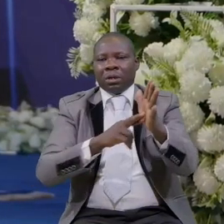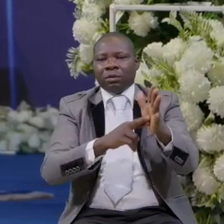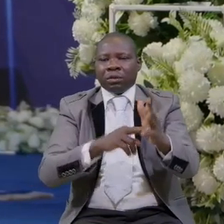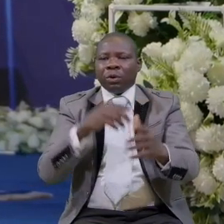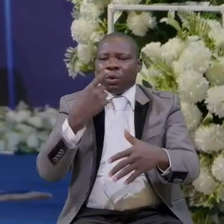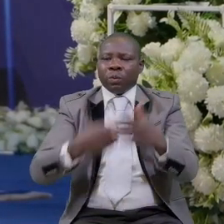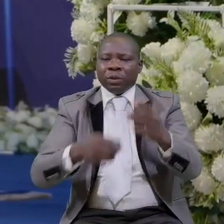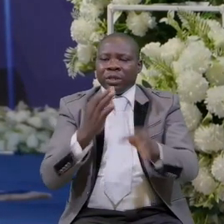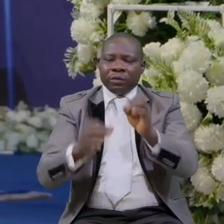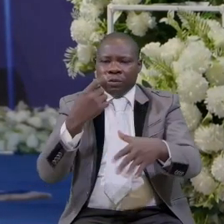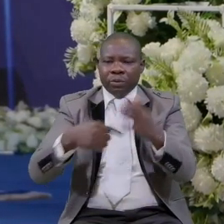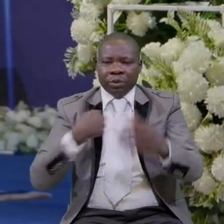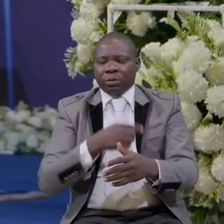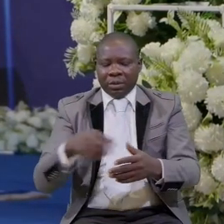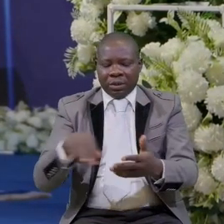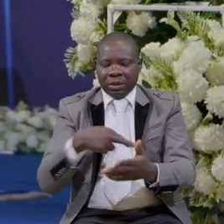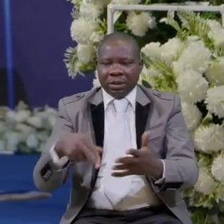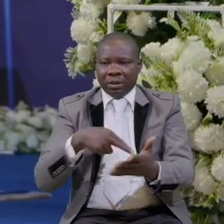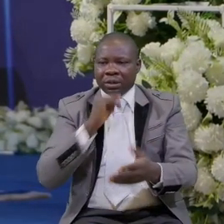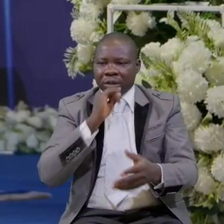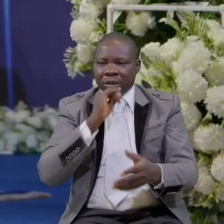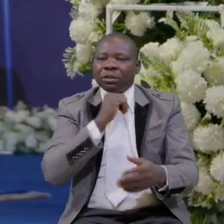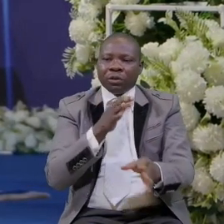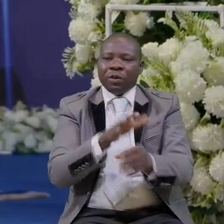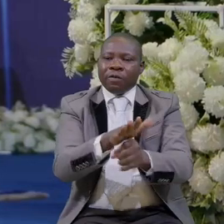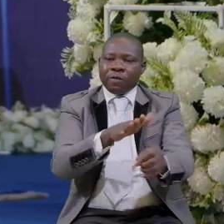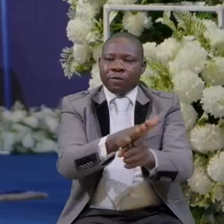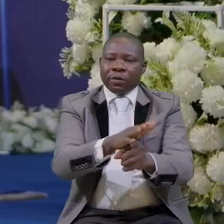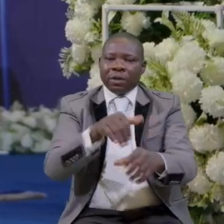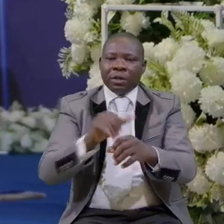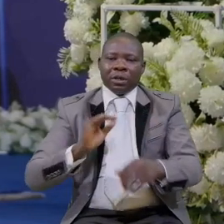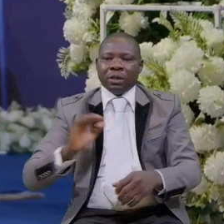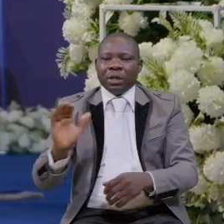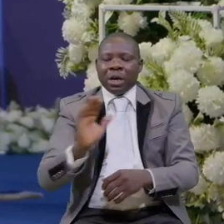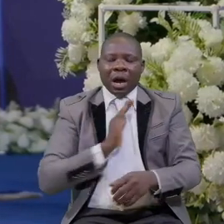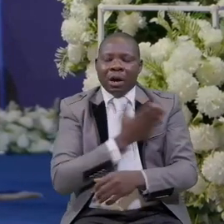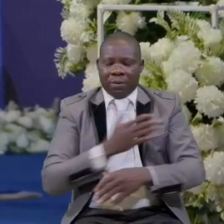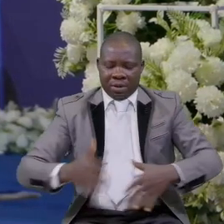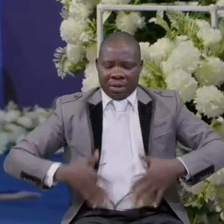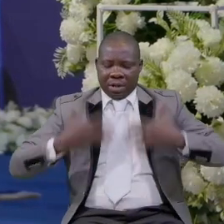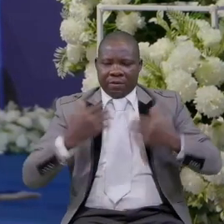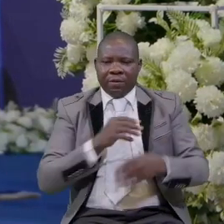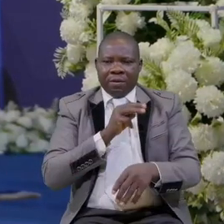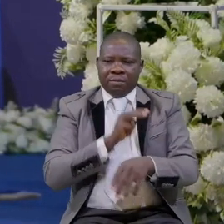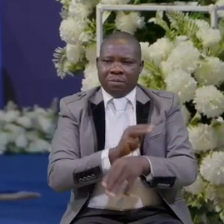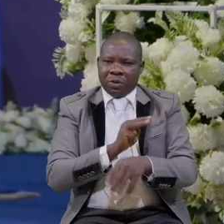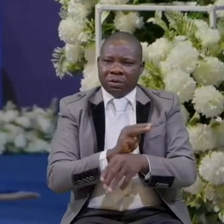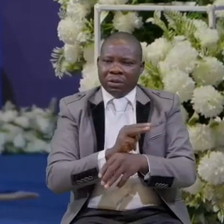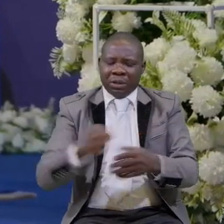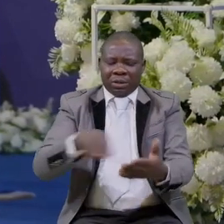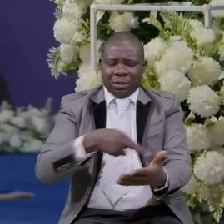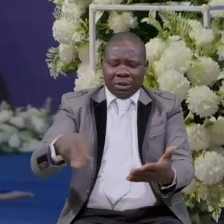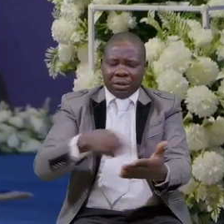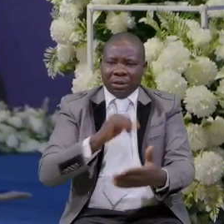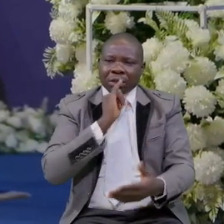nos oreilles, dans notre ministère, lire, c'est en vain. Mais, lorsque vous